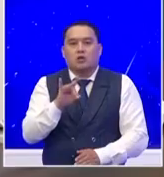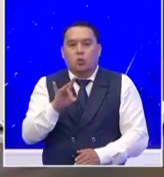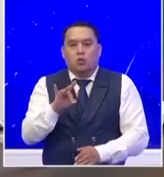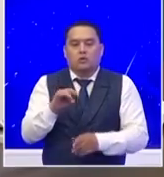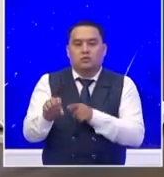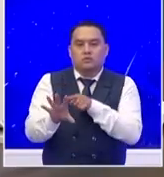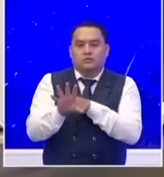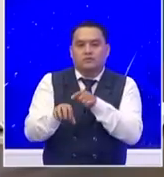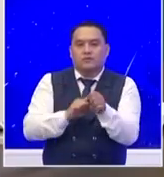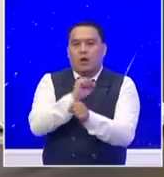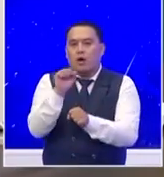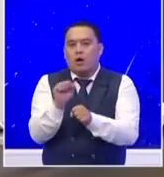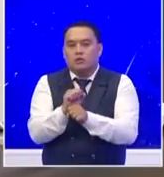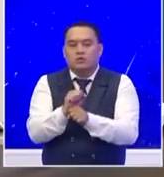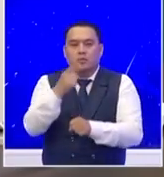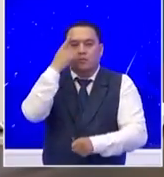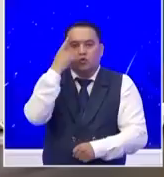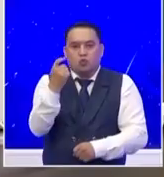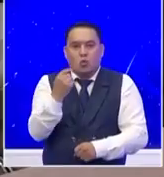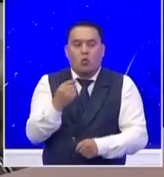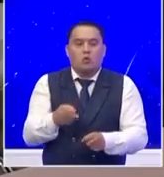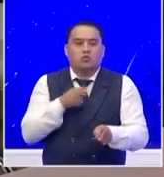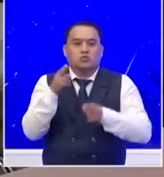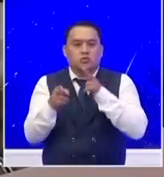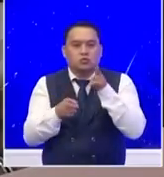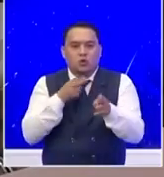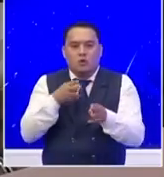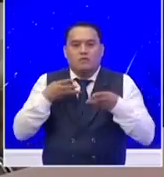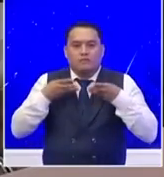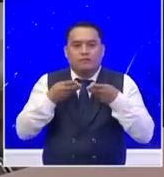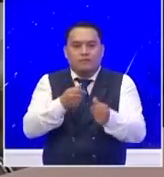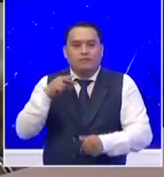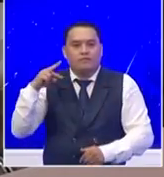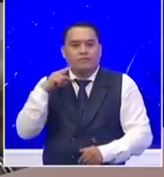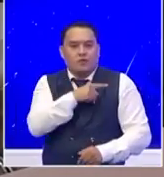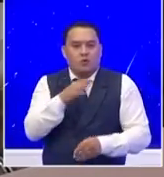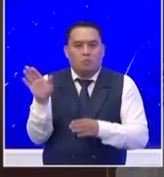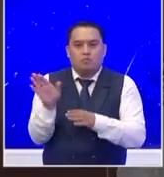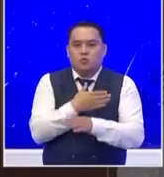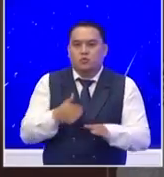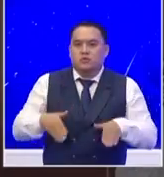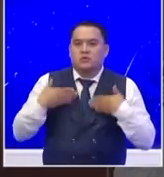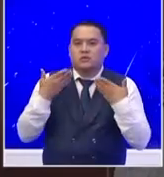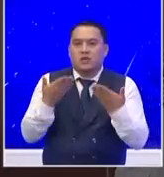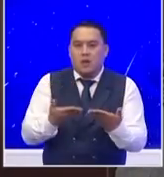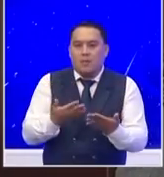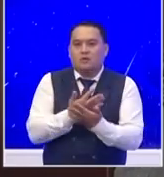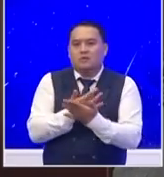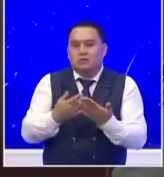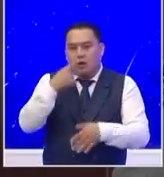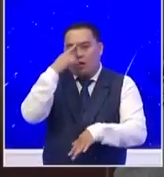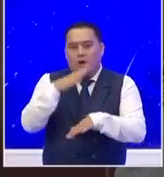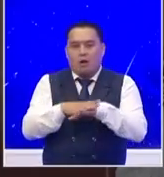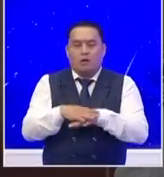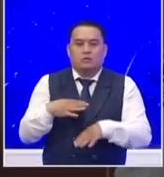ағзасына залалы туралы дабыл қағып келеді. Соңғы 10 жылда зиянды қондырғыны бұзып тастауды талап етіп, әкімдікке сан кіріпті.